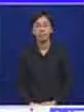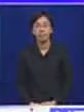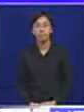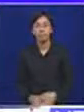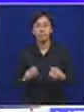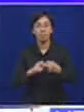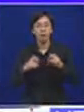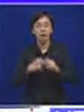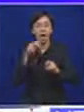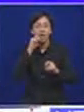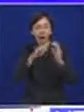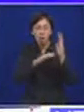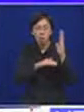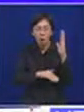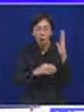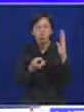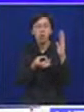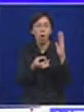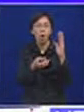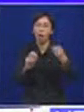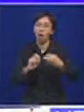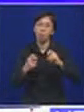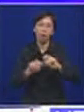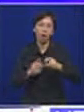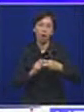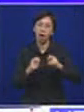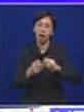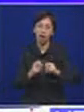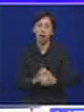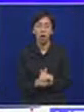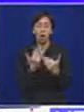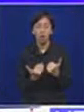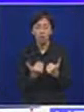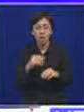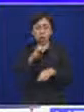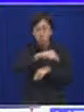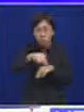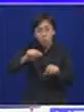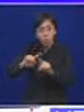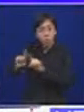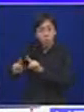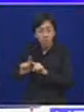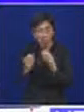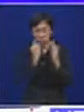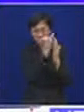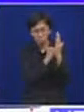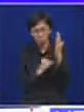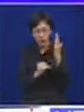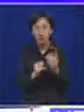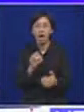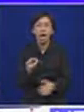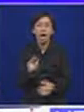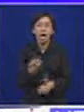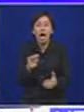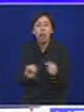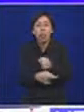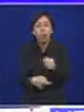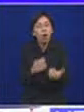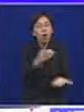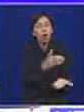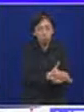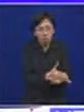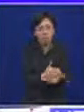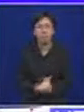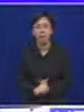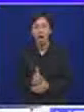ปัญหาภัยแล้งเราคงยังคงติดตามกันอย่างต่อเนื่องนะคะปรากฏว่าตอนนี้หลายพื้นที่หลายจังหวัดเนี่ยประกาศงดทำนาปรังแล้วก็เลี้ยงปลาในกระชังด้